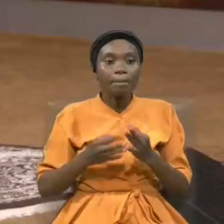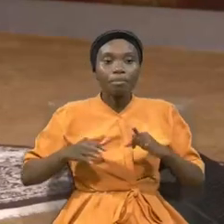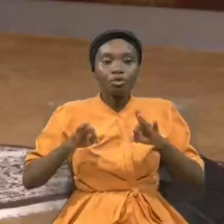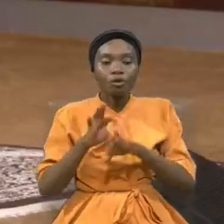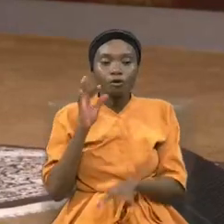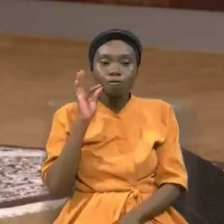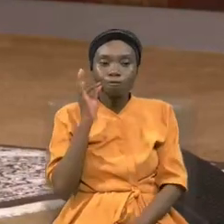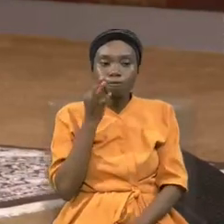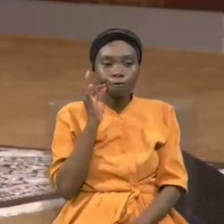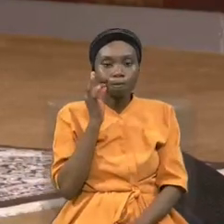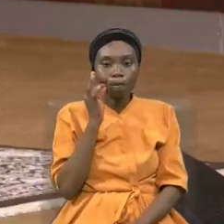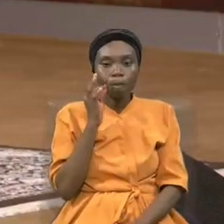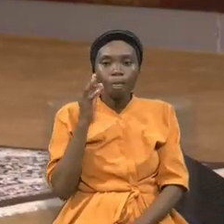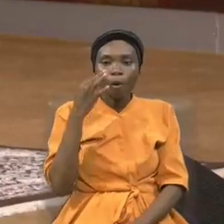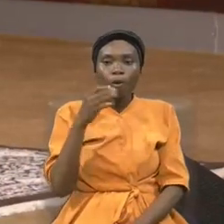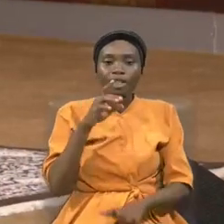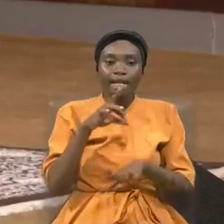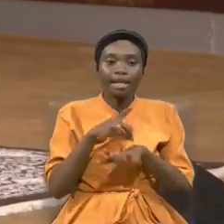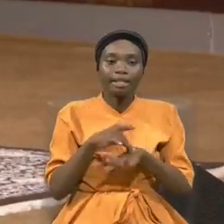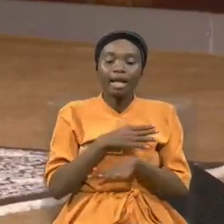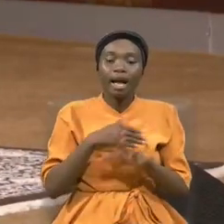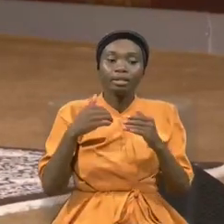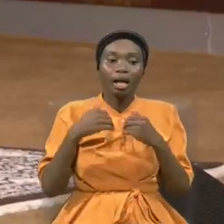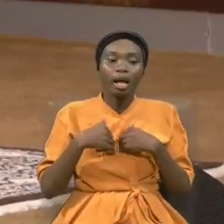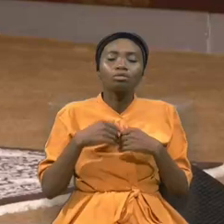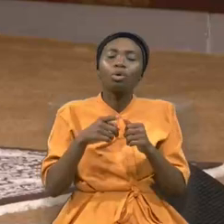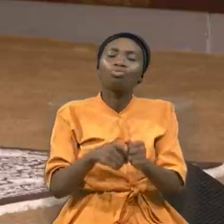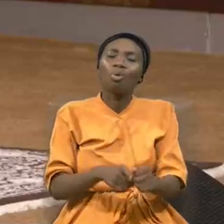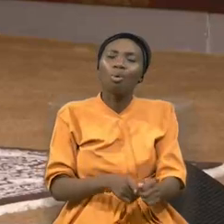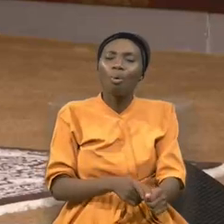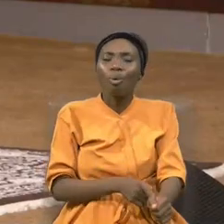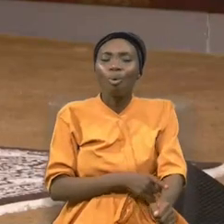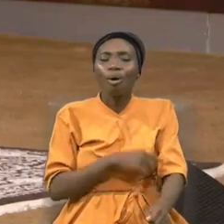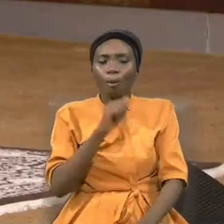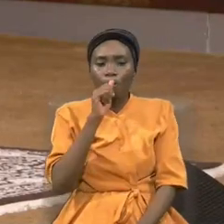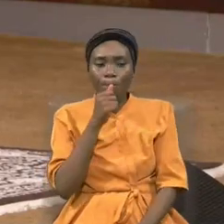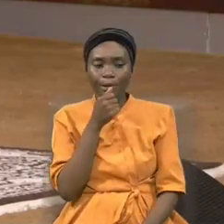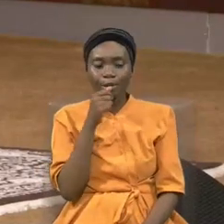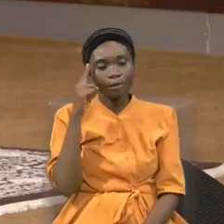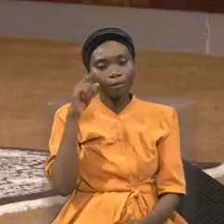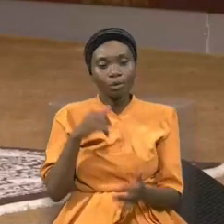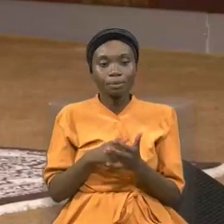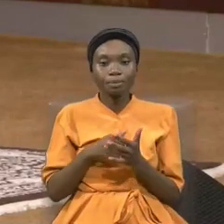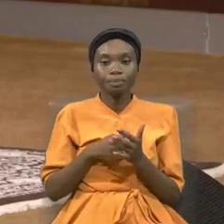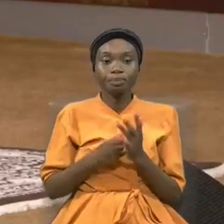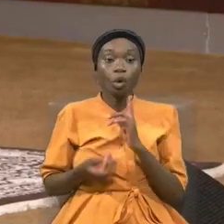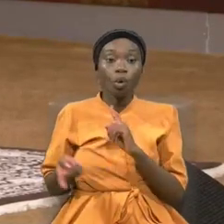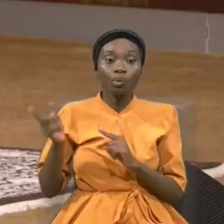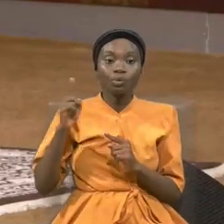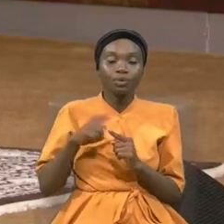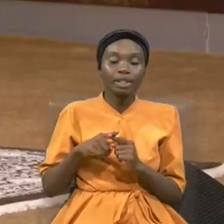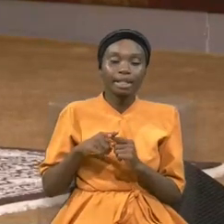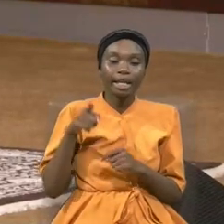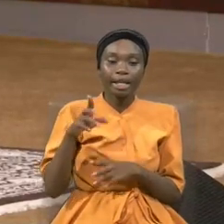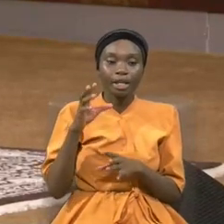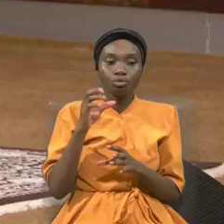précieux fruit de la terre, prenant patience à son égard jusqu'à ce